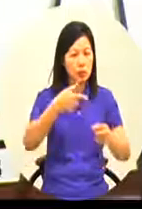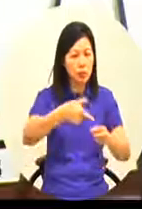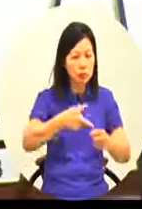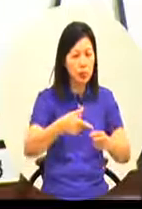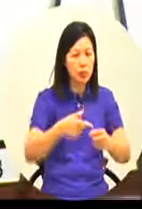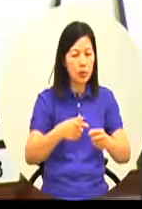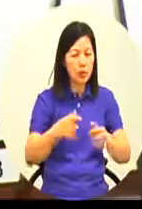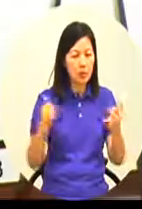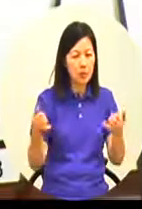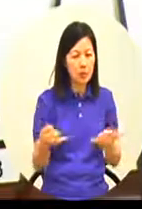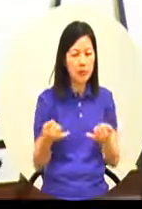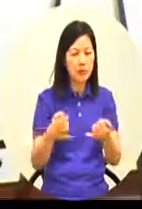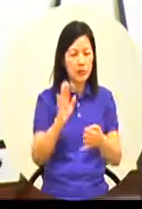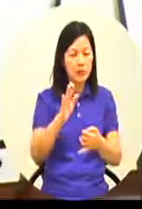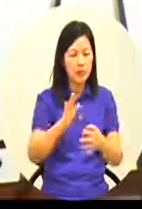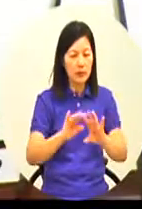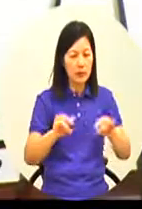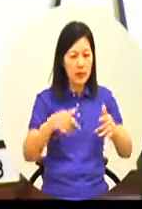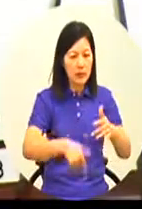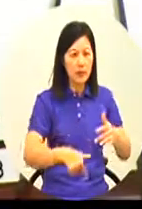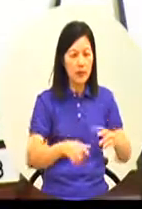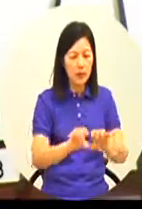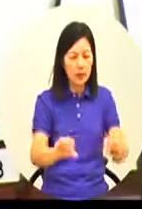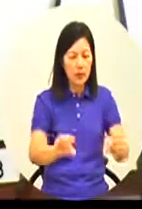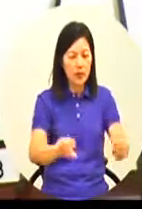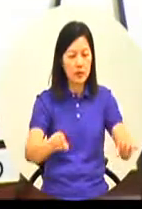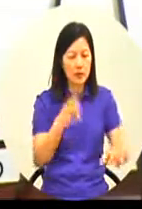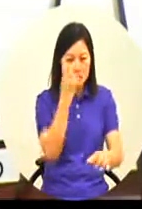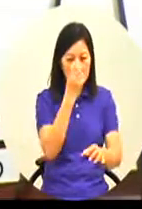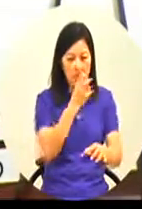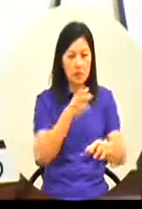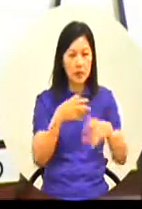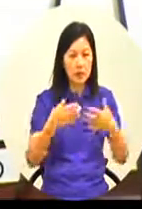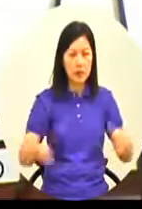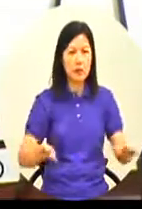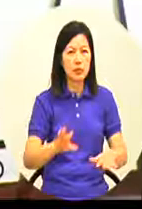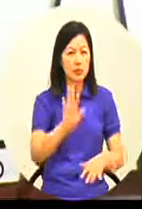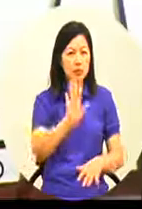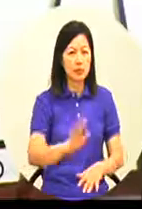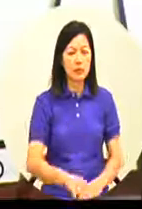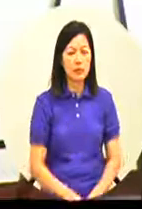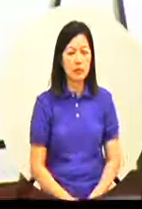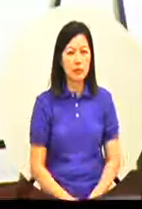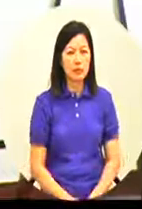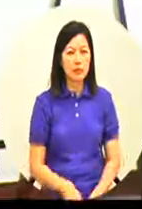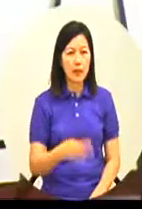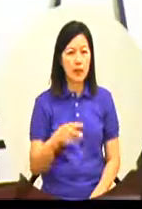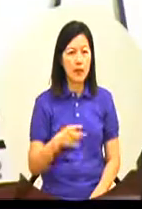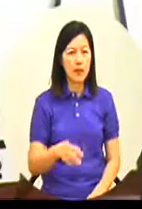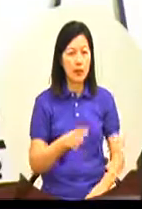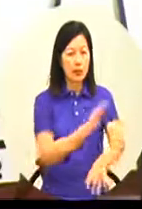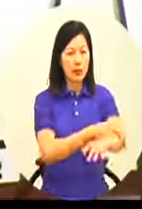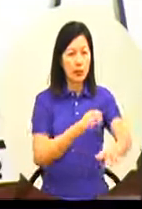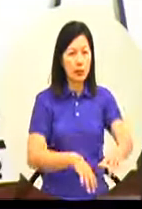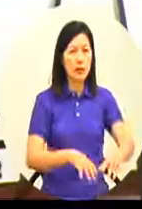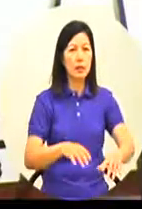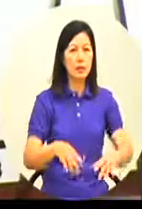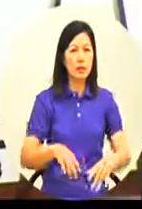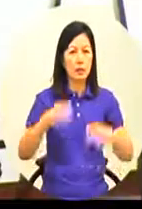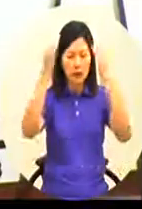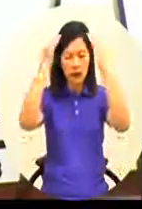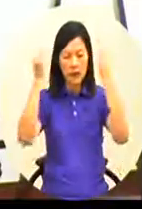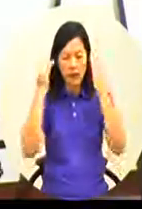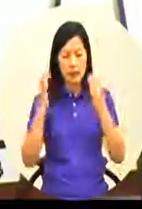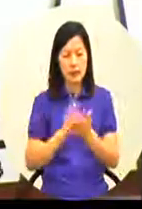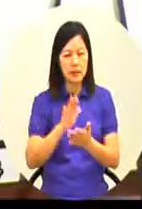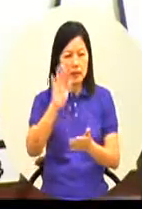线开始，那我们做了很多的这些检讨，但是在左营跟南子中油的议题，却是未来却是一个